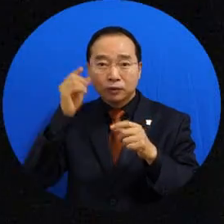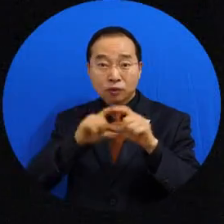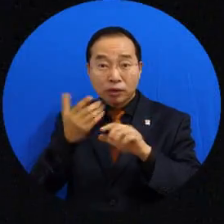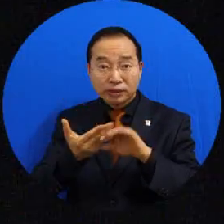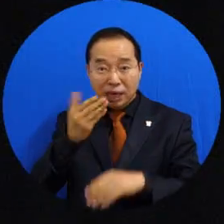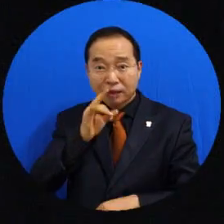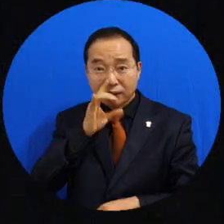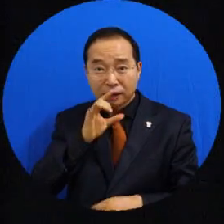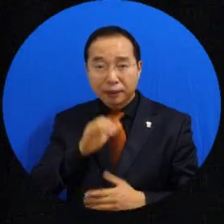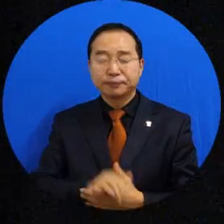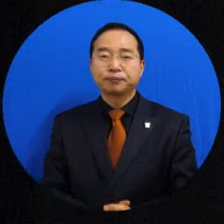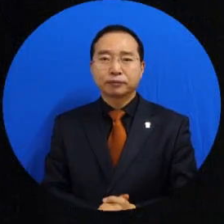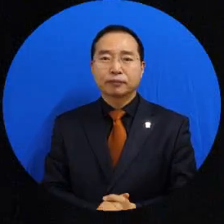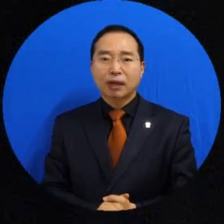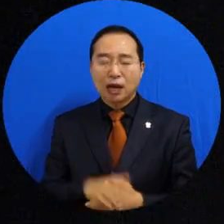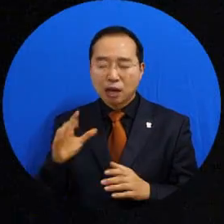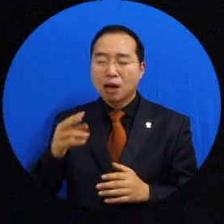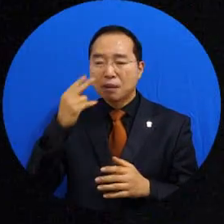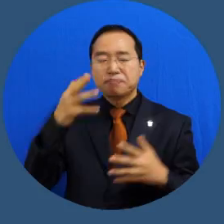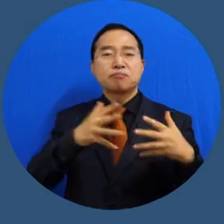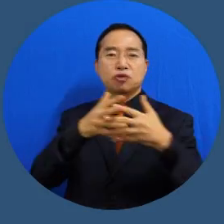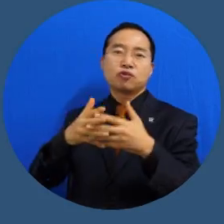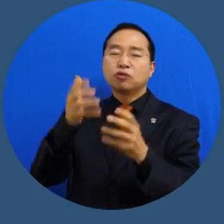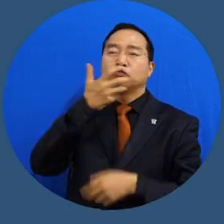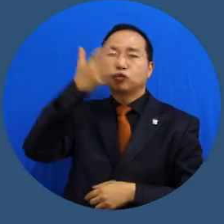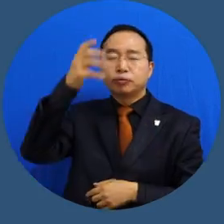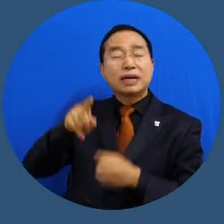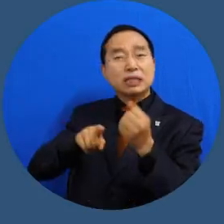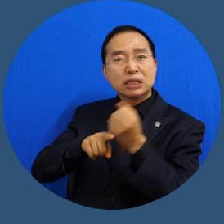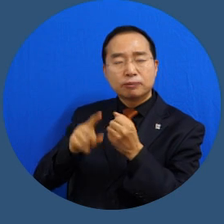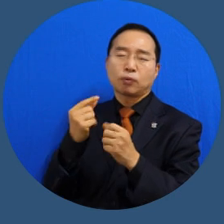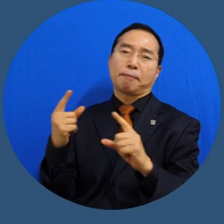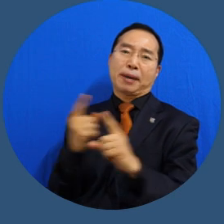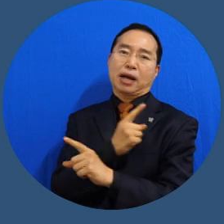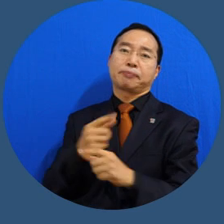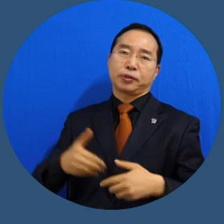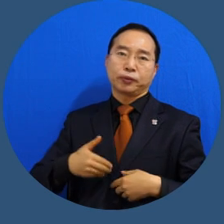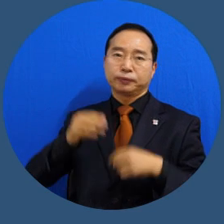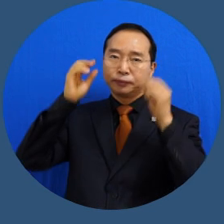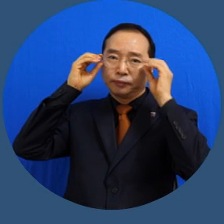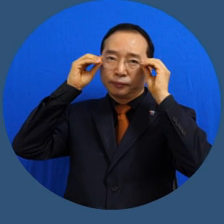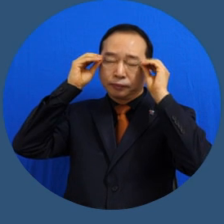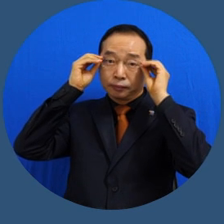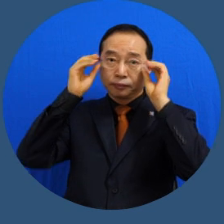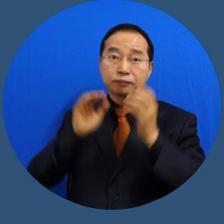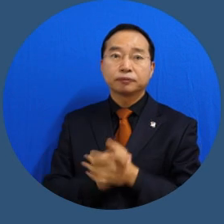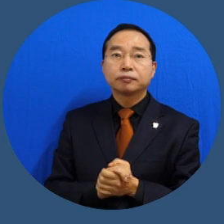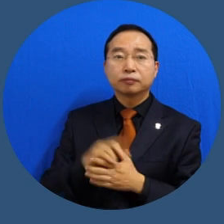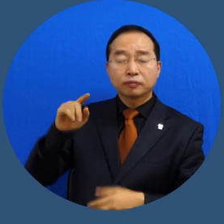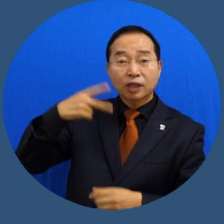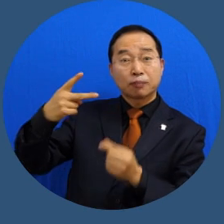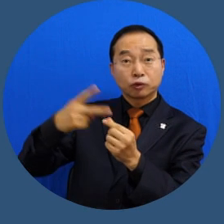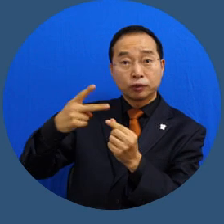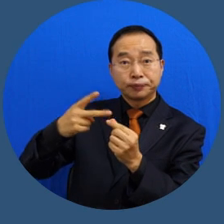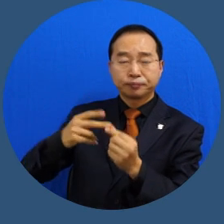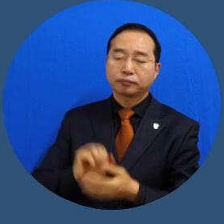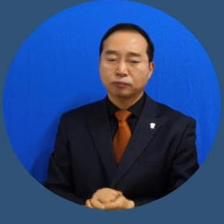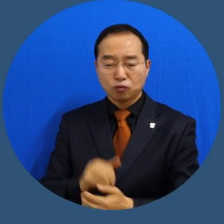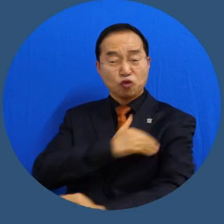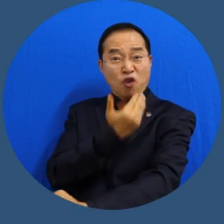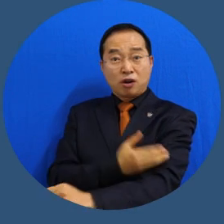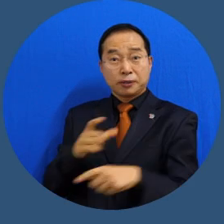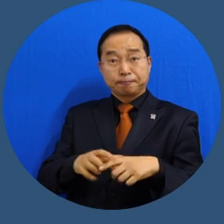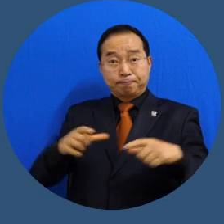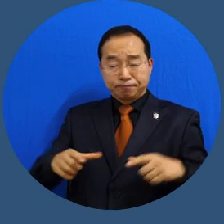드림의 definition, 정의가 바뀌어야겠다. 그래서 자아성찰이 이뤄지고 두 번째, 권력신장. 당시